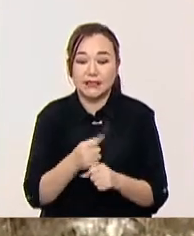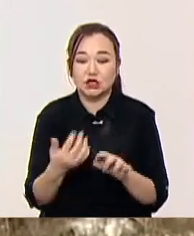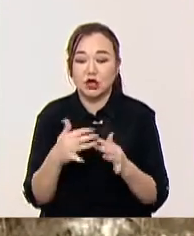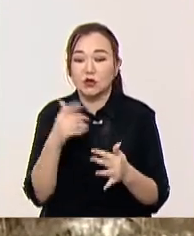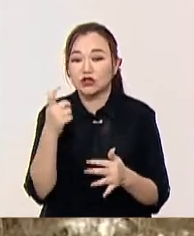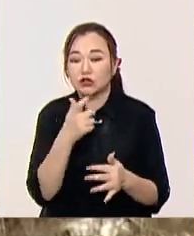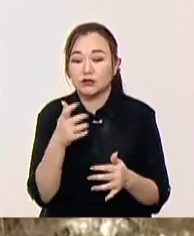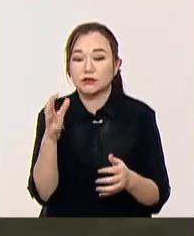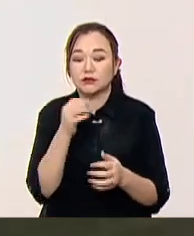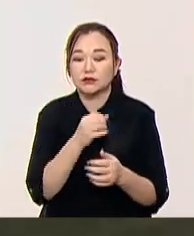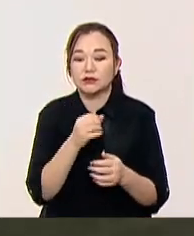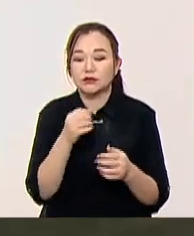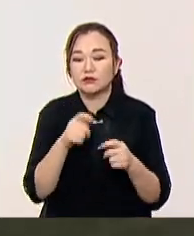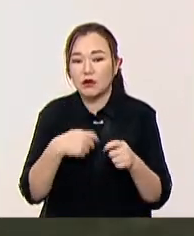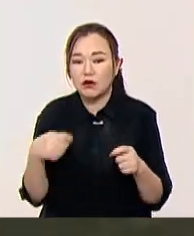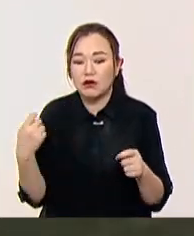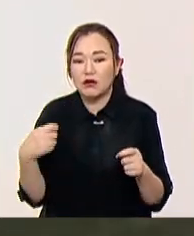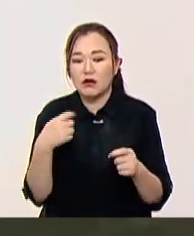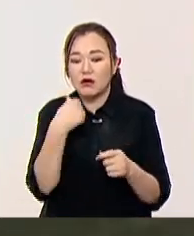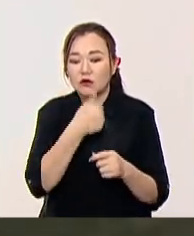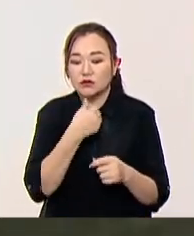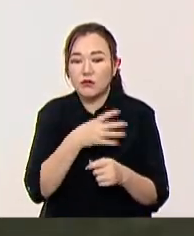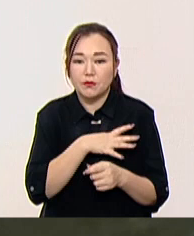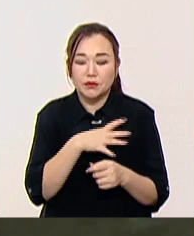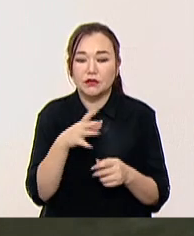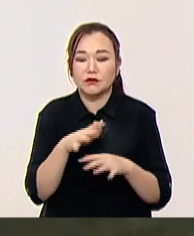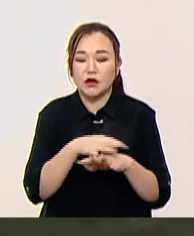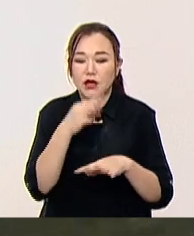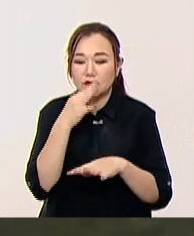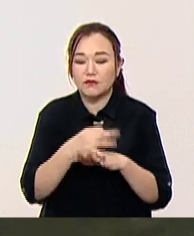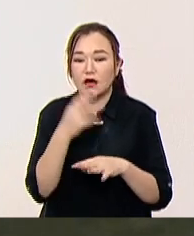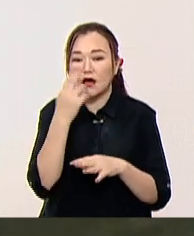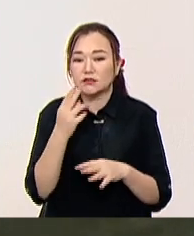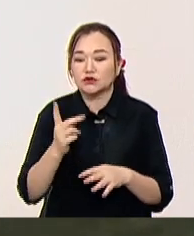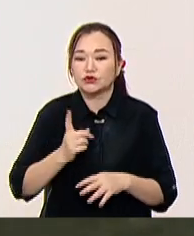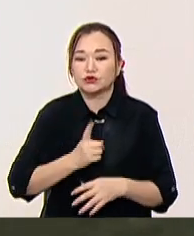жайын шалқалап, жыл тыңдап созбақтап келіпті. Жауаптылар жұртпен бірге Астанадан